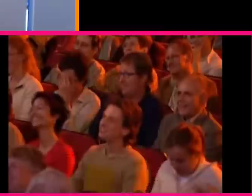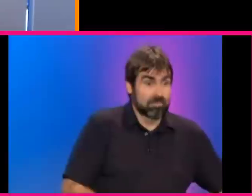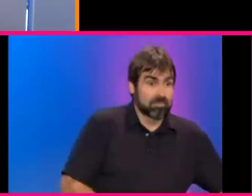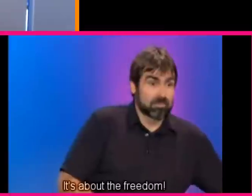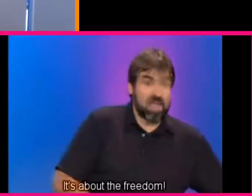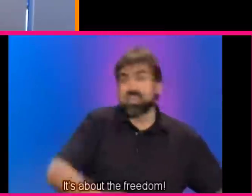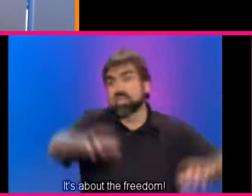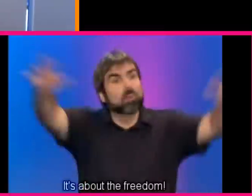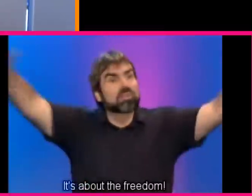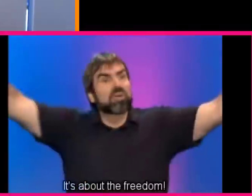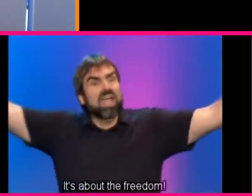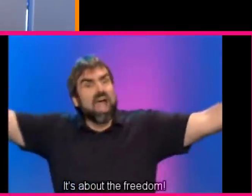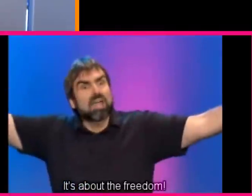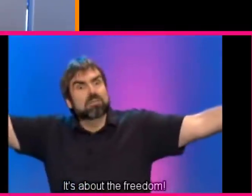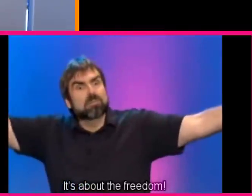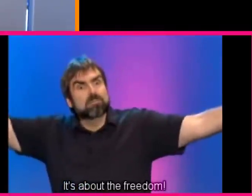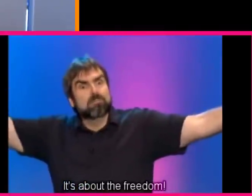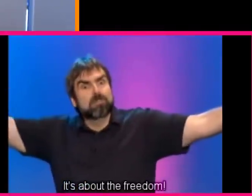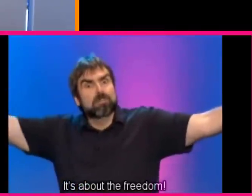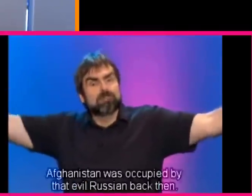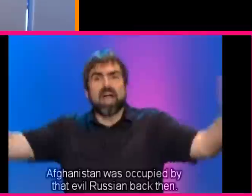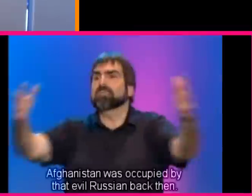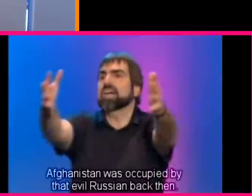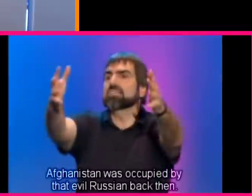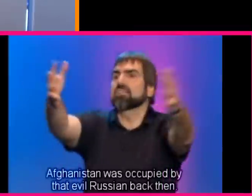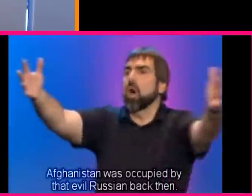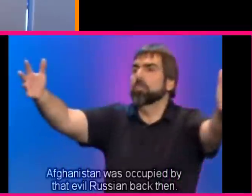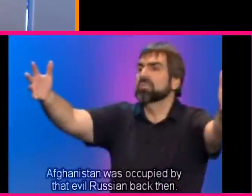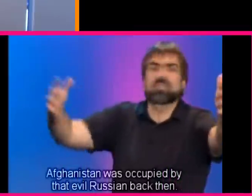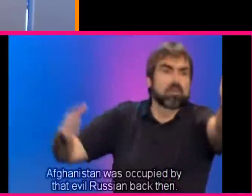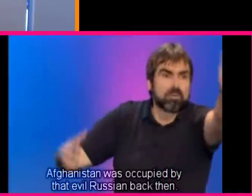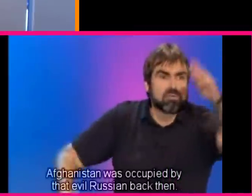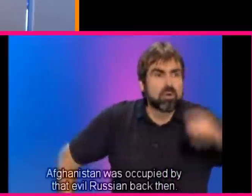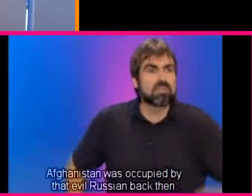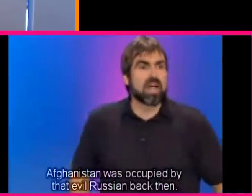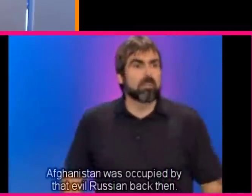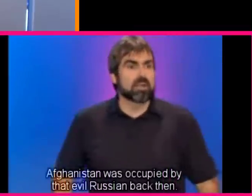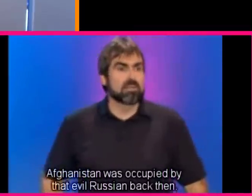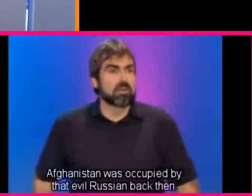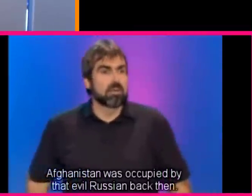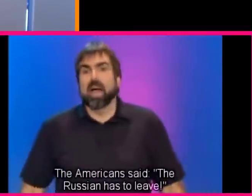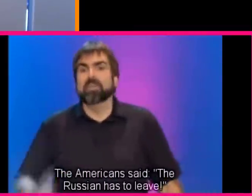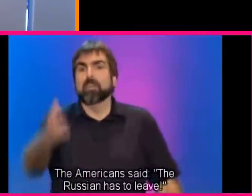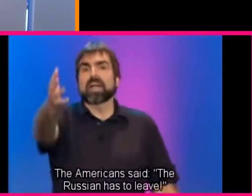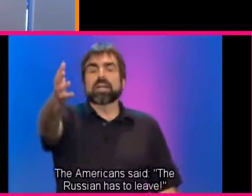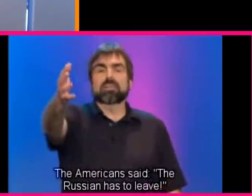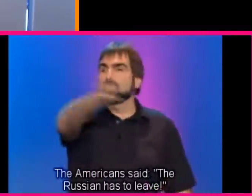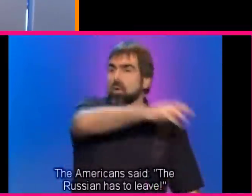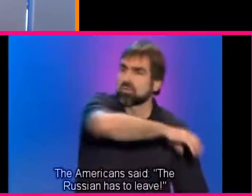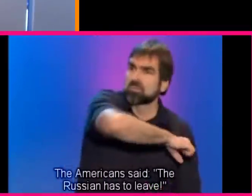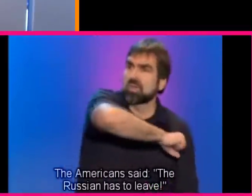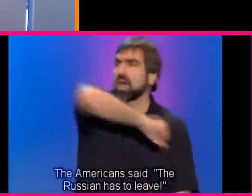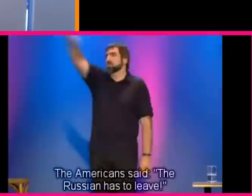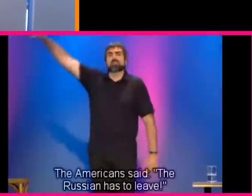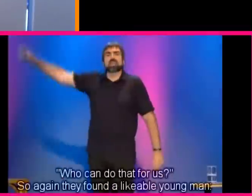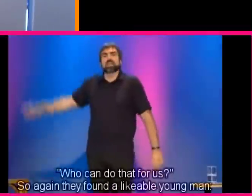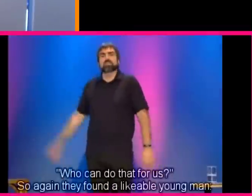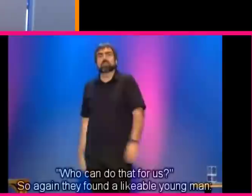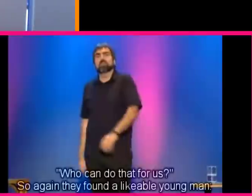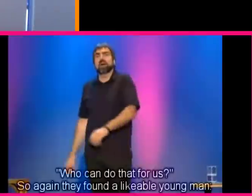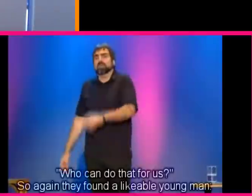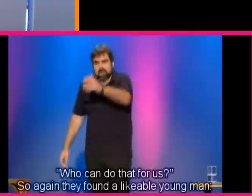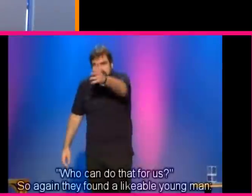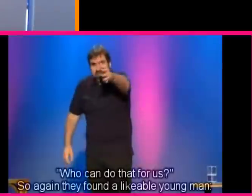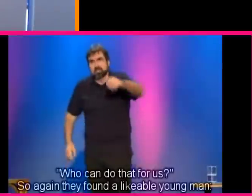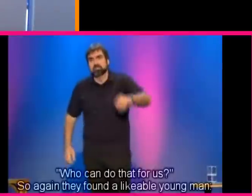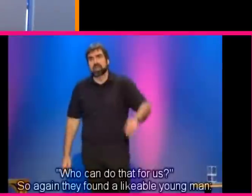es geht darum die freiheit afghanistan aber auch besetzt vom bösen russen damals da haben die amerikaner gesagt der russe musste raus wer kann das für